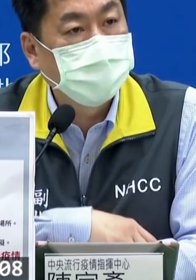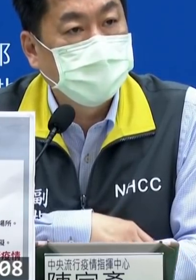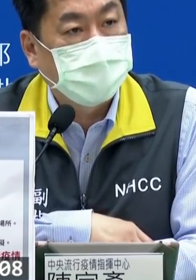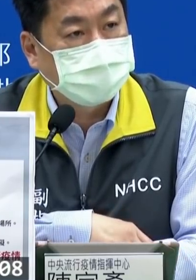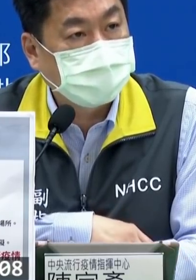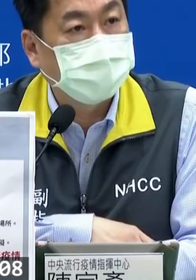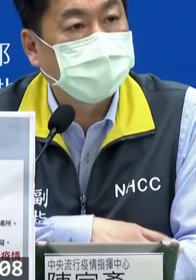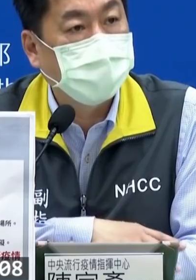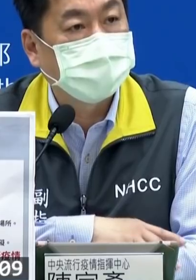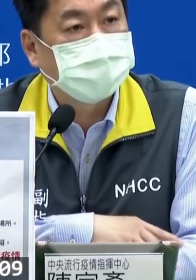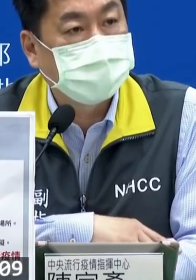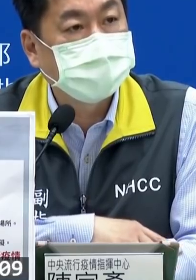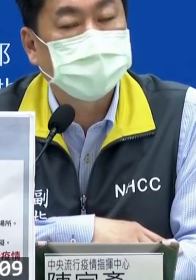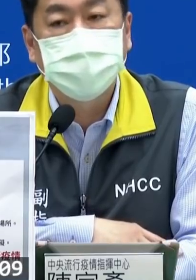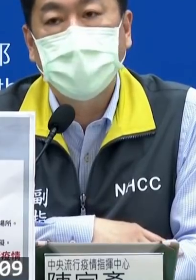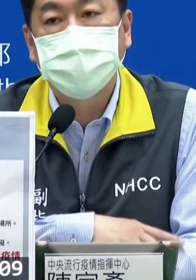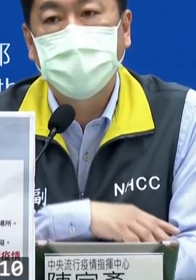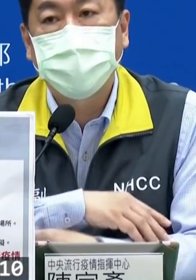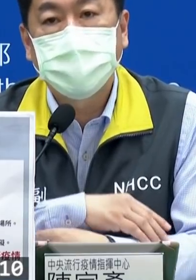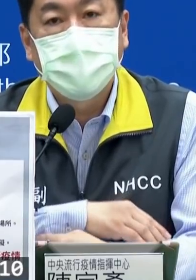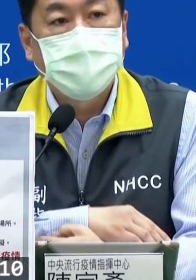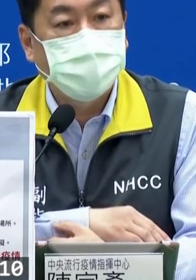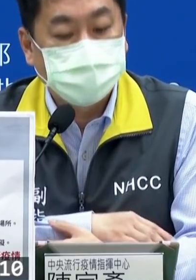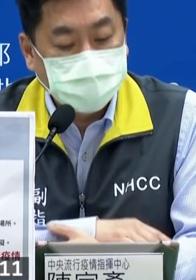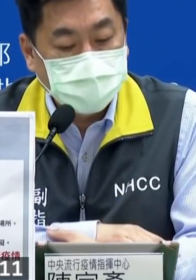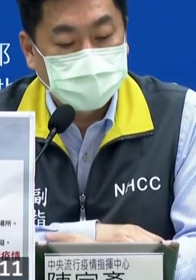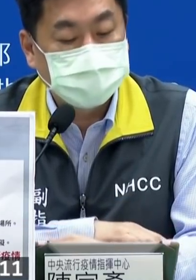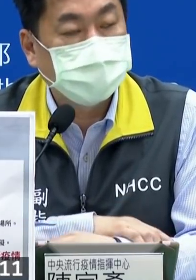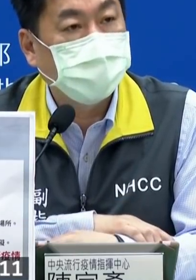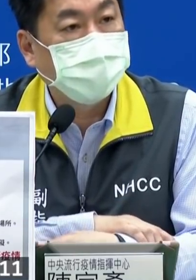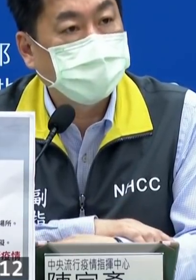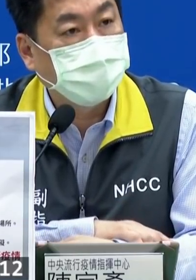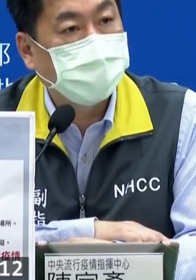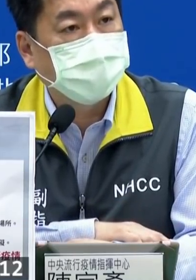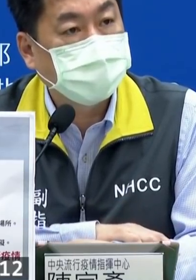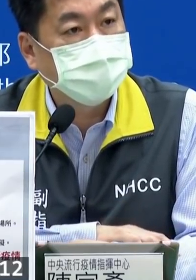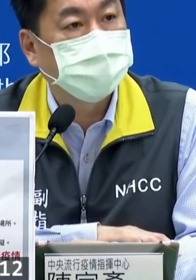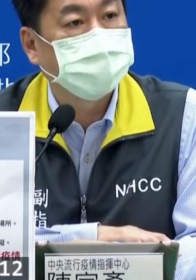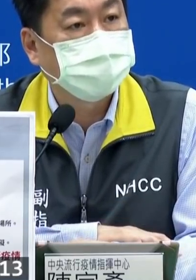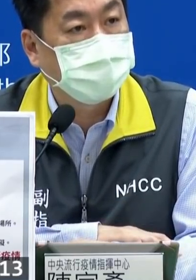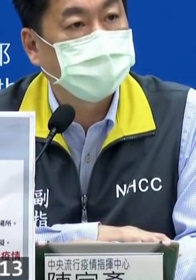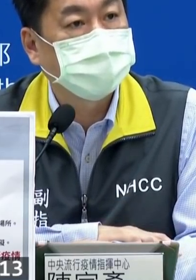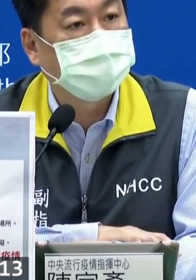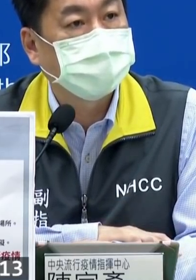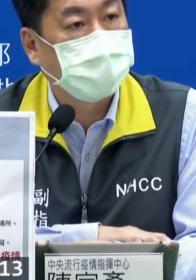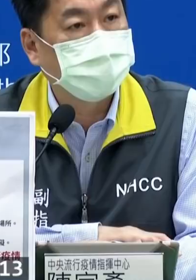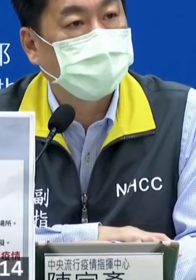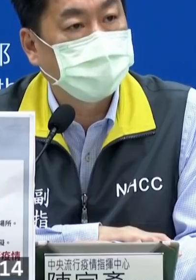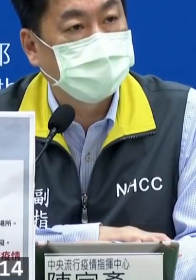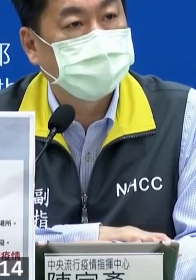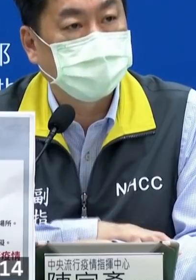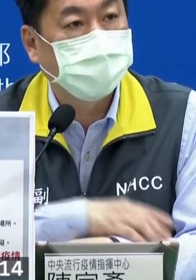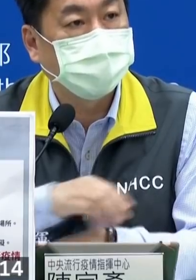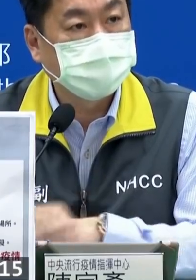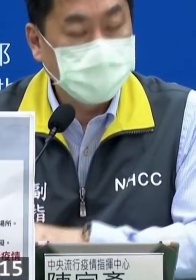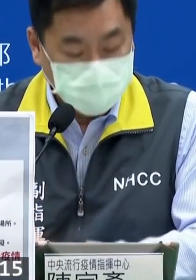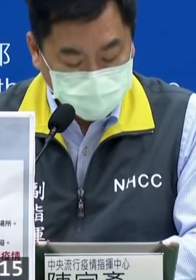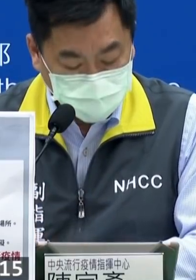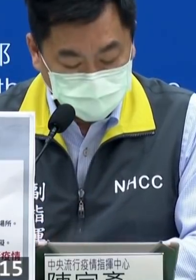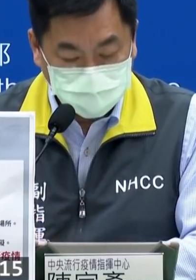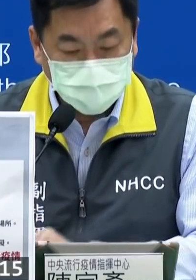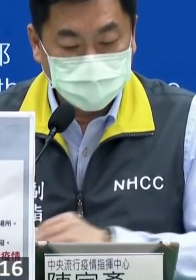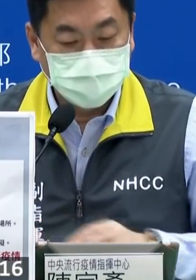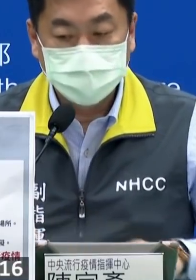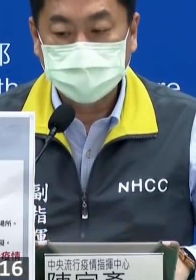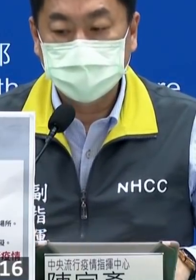去制定一套的机制跟办法。那有必要的时候，他们都会来征询指挥中心的相关意见哈。